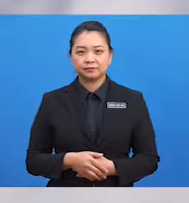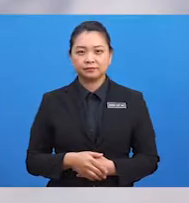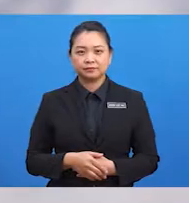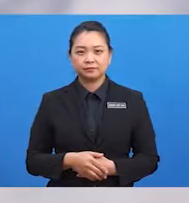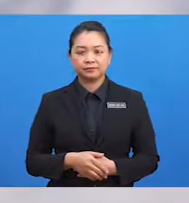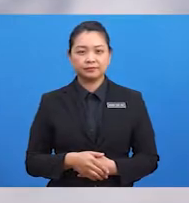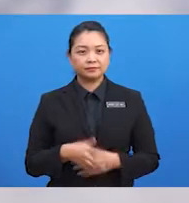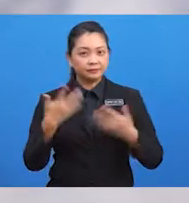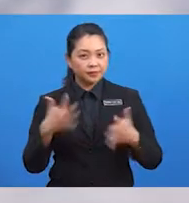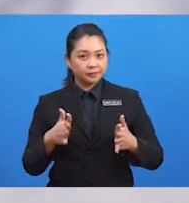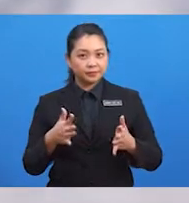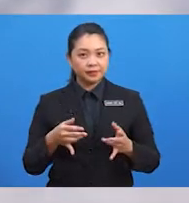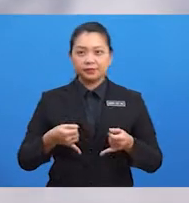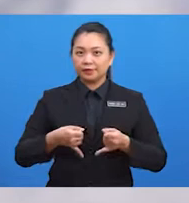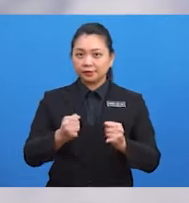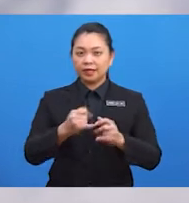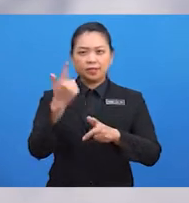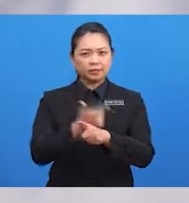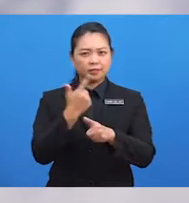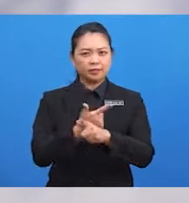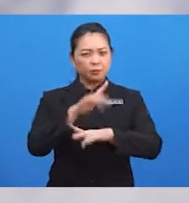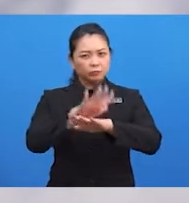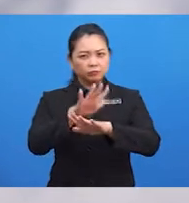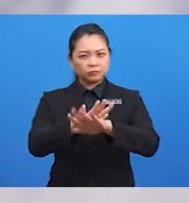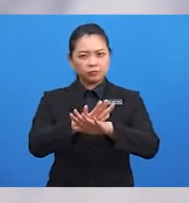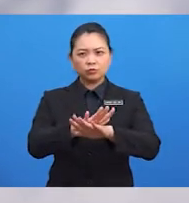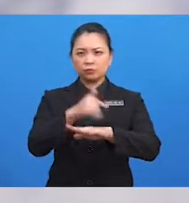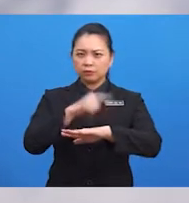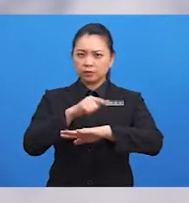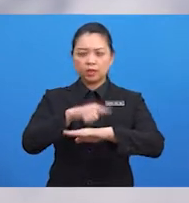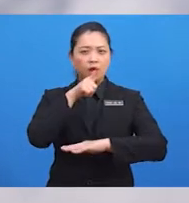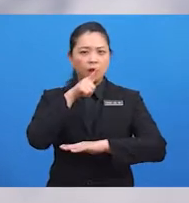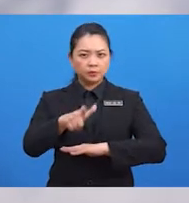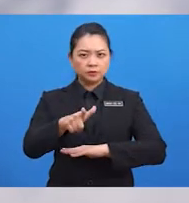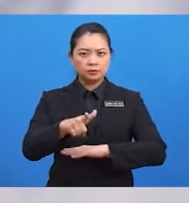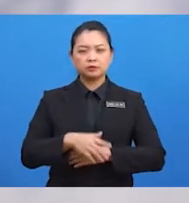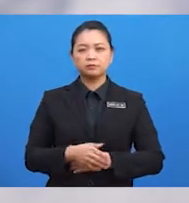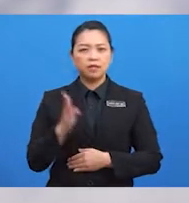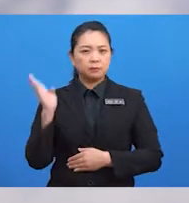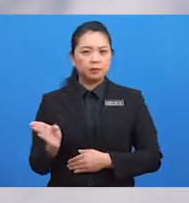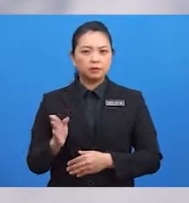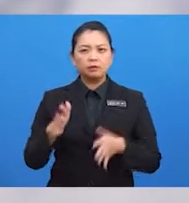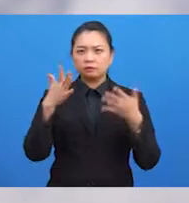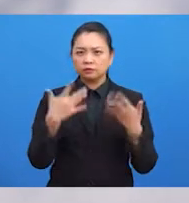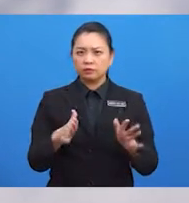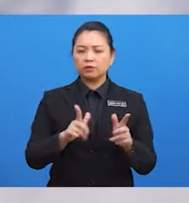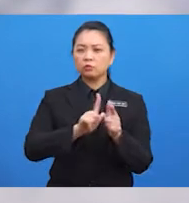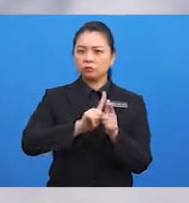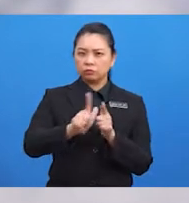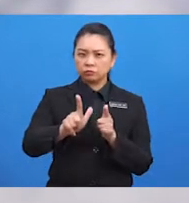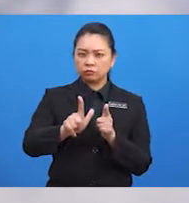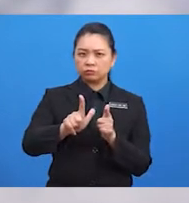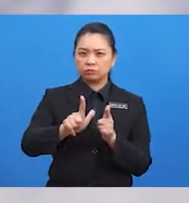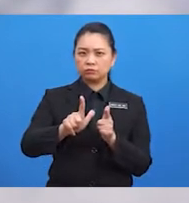Selepas menjalani latihan yang amat padat untuk jangka masa yang agak lama, beliau telah berlepas ke angkasa